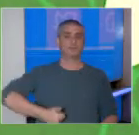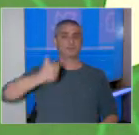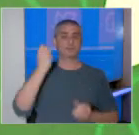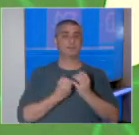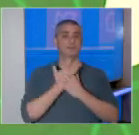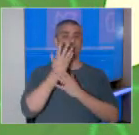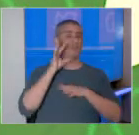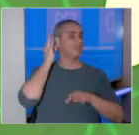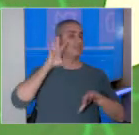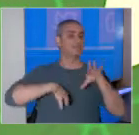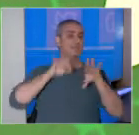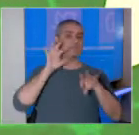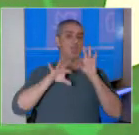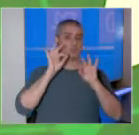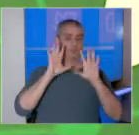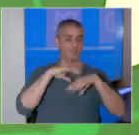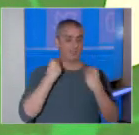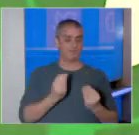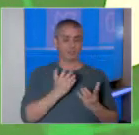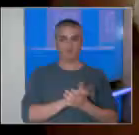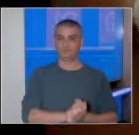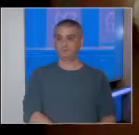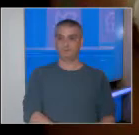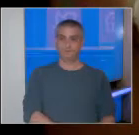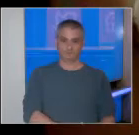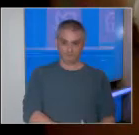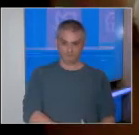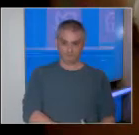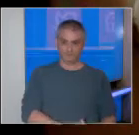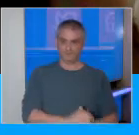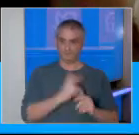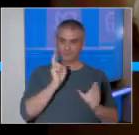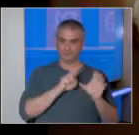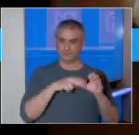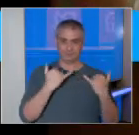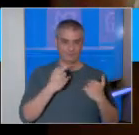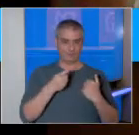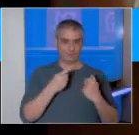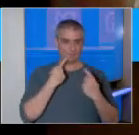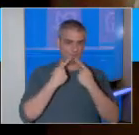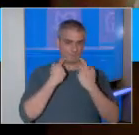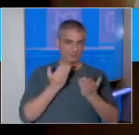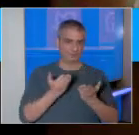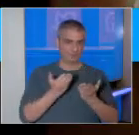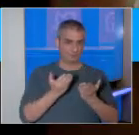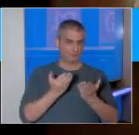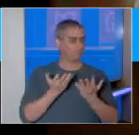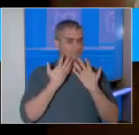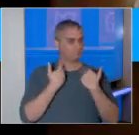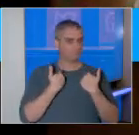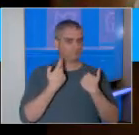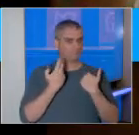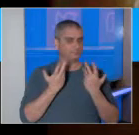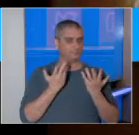ומייסדת נבחרות. ערב טוב לך. ערב טוב. את השתתפת היום בדיון. ספרי